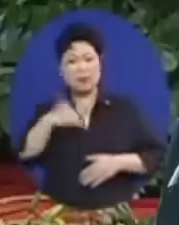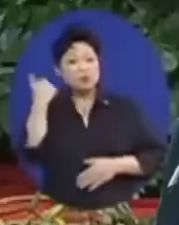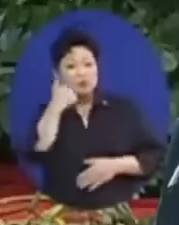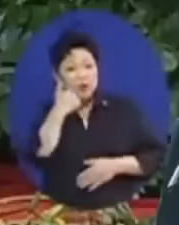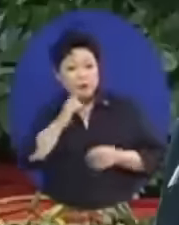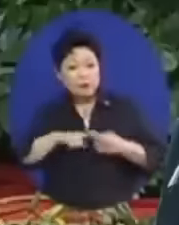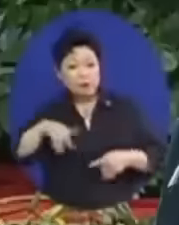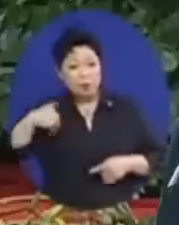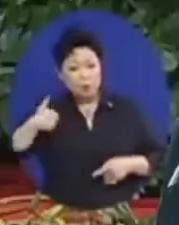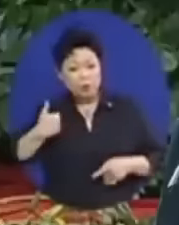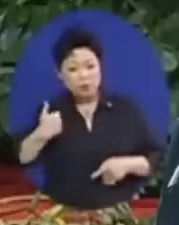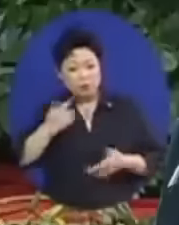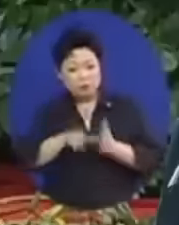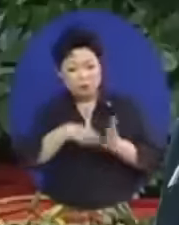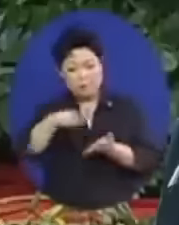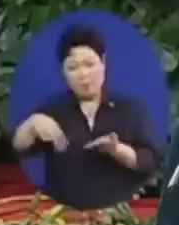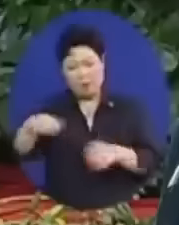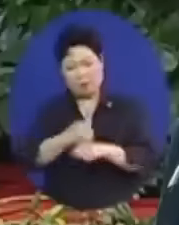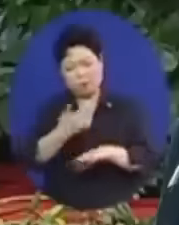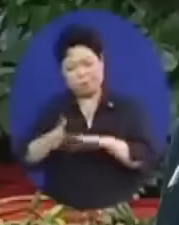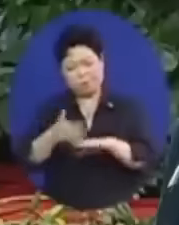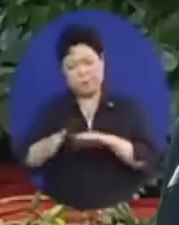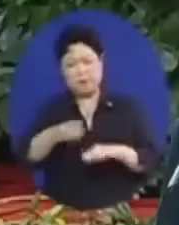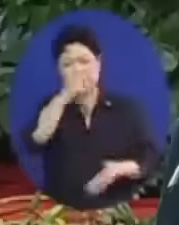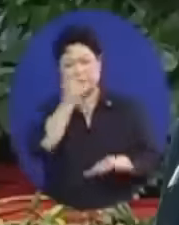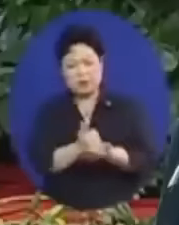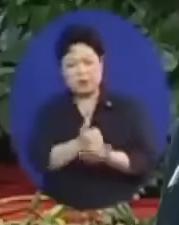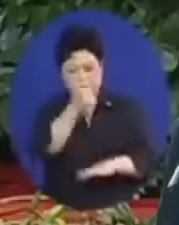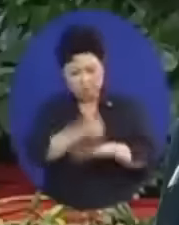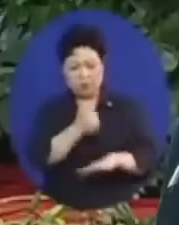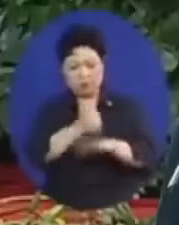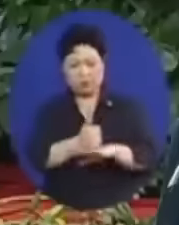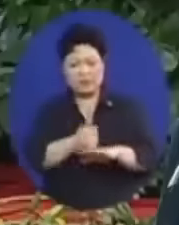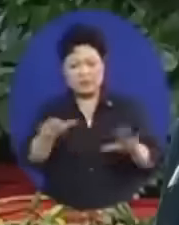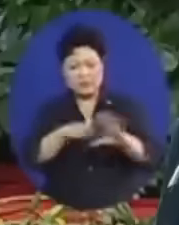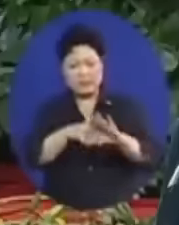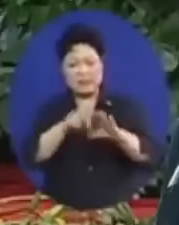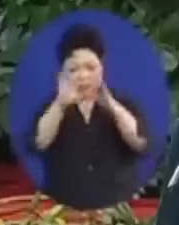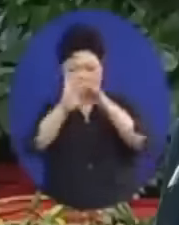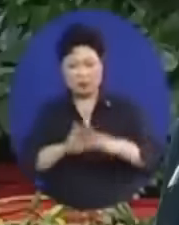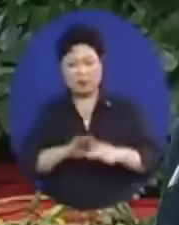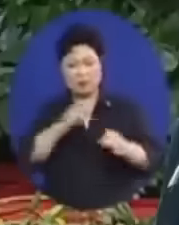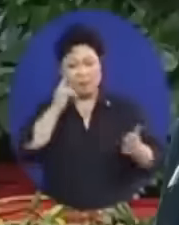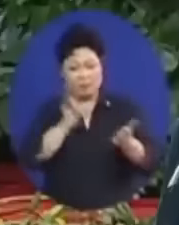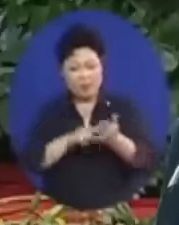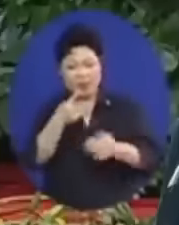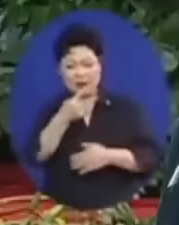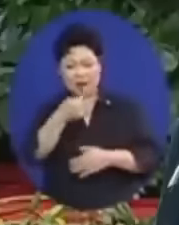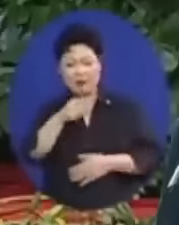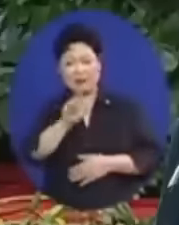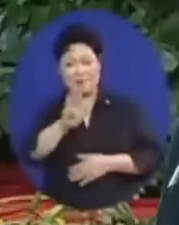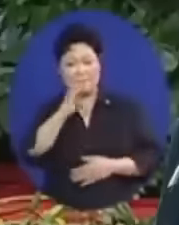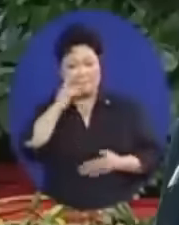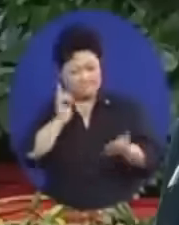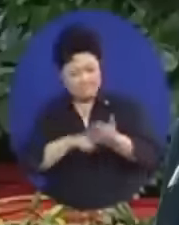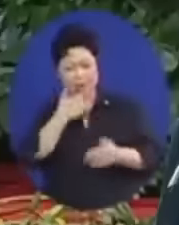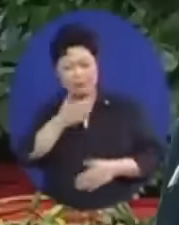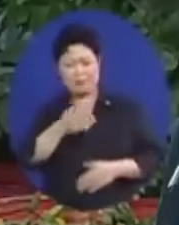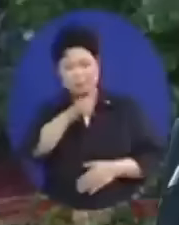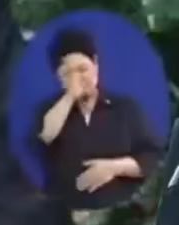때는 방황하고 타락하다가 결국 신앙을 통해 그 해답을 찾게 된다는 것입니다. 병들어서